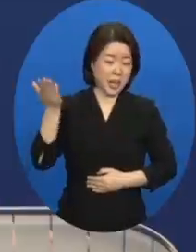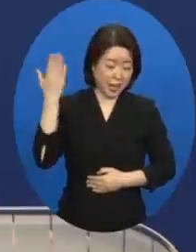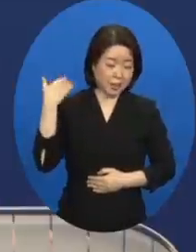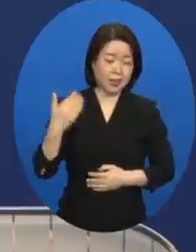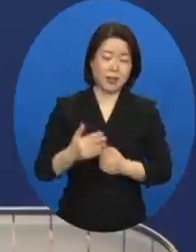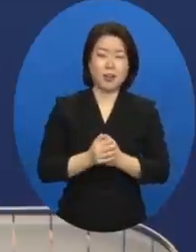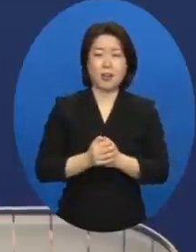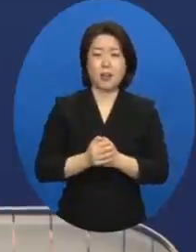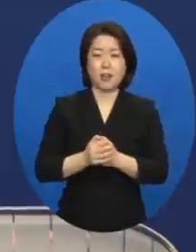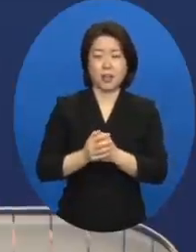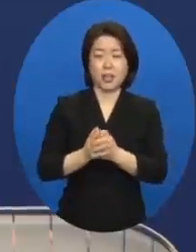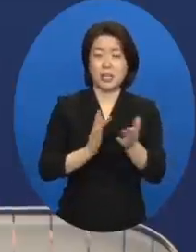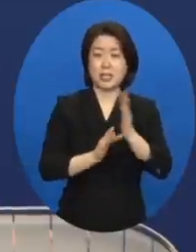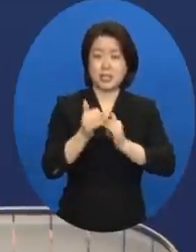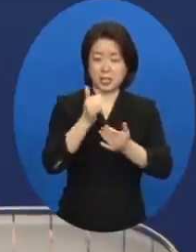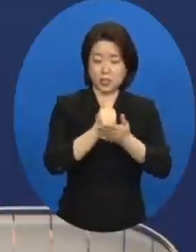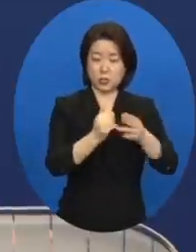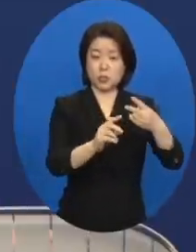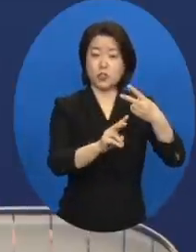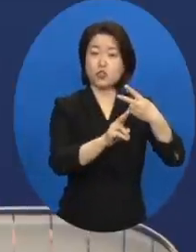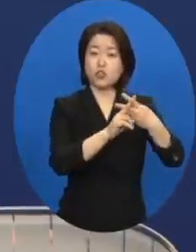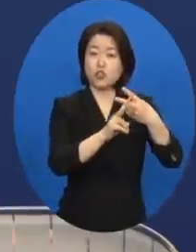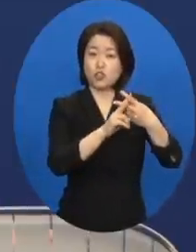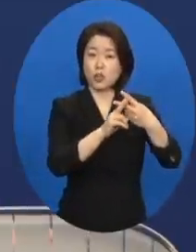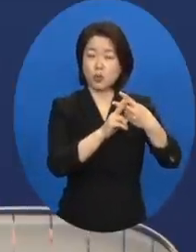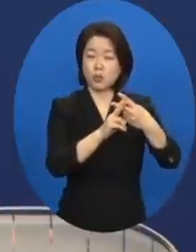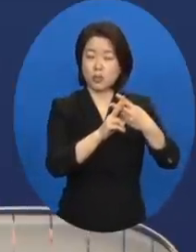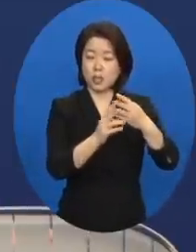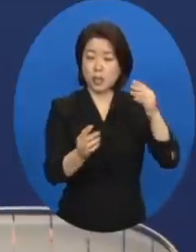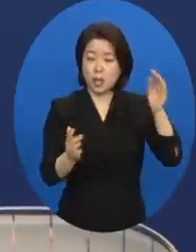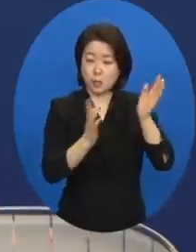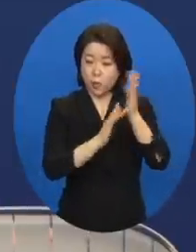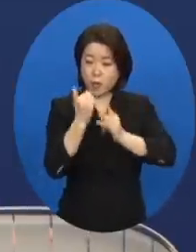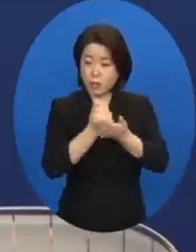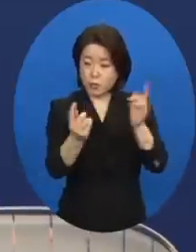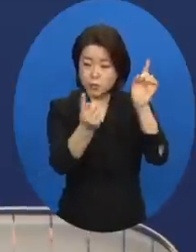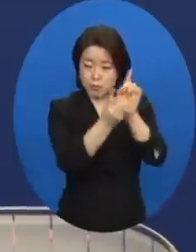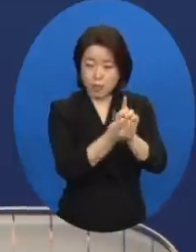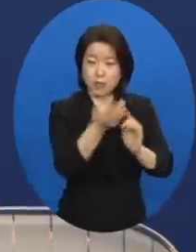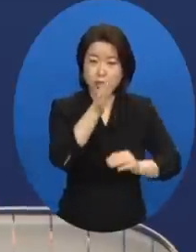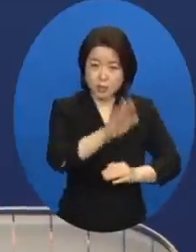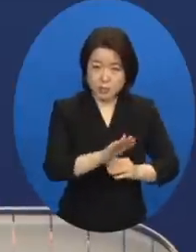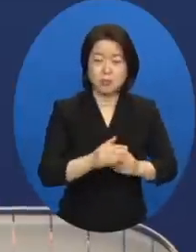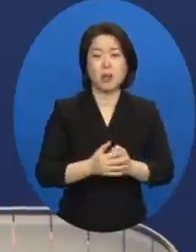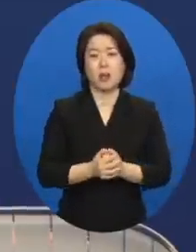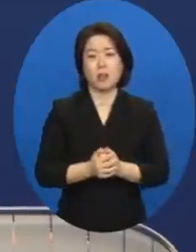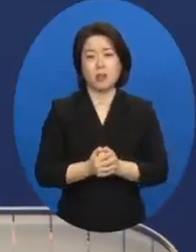예수님을 중학교 때 만나고 또 그냥 문화적인